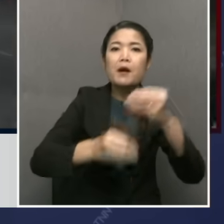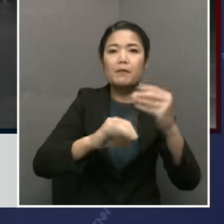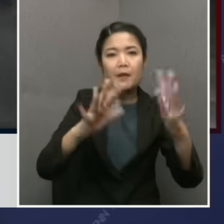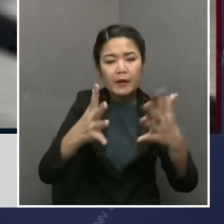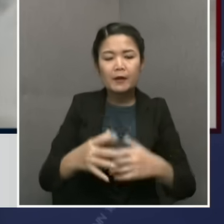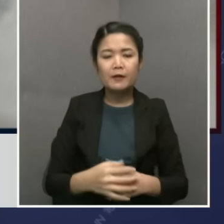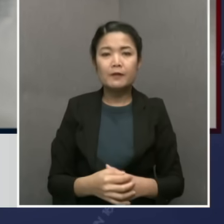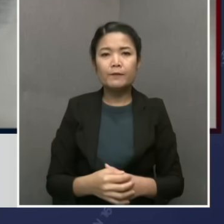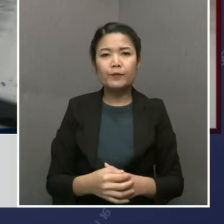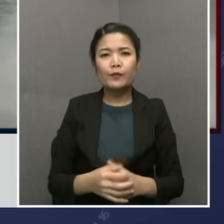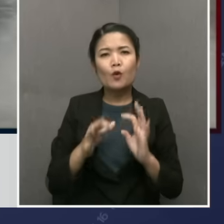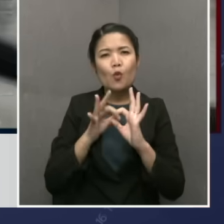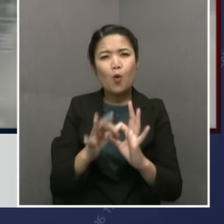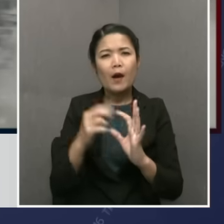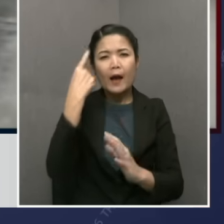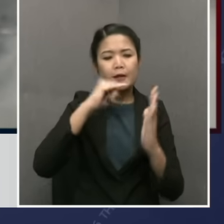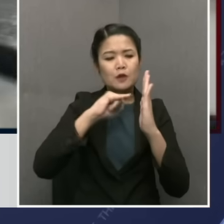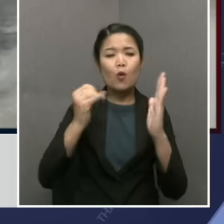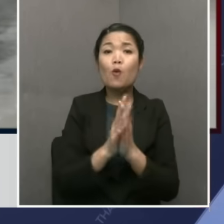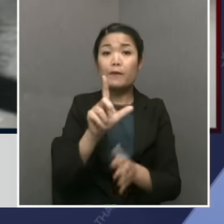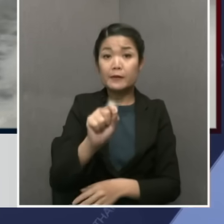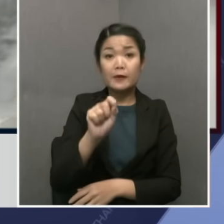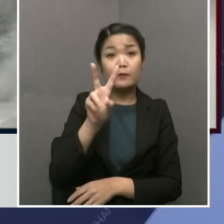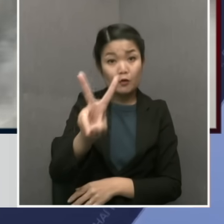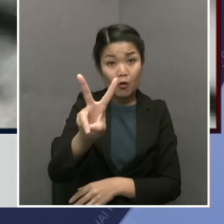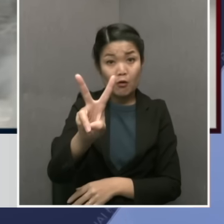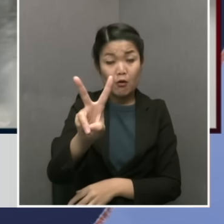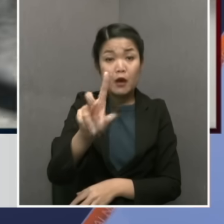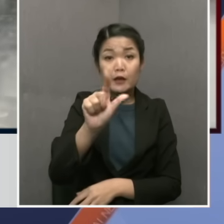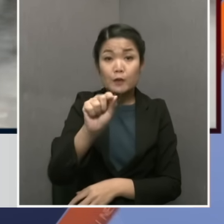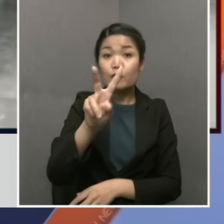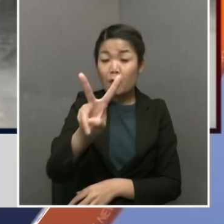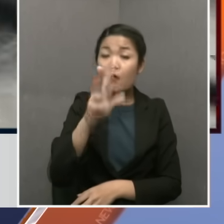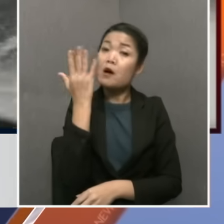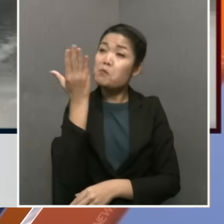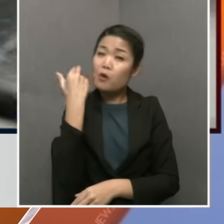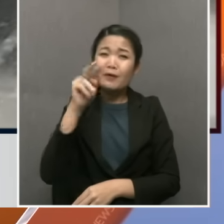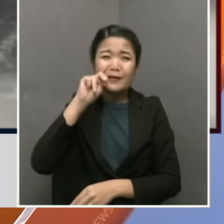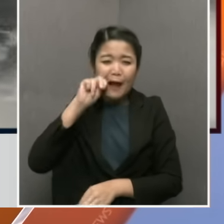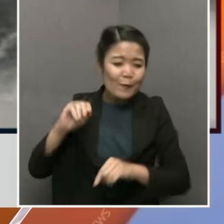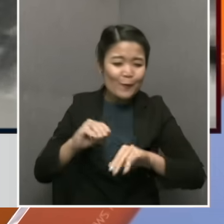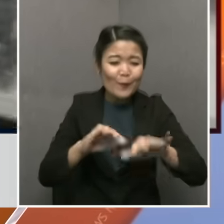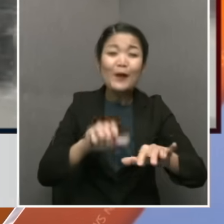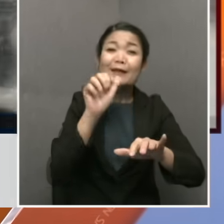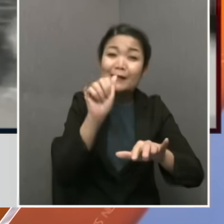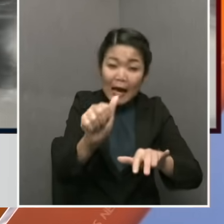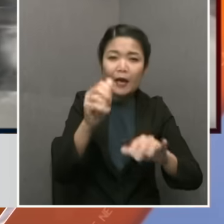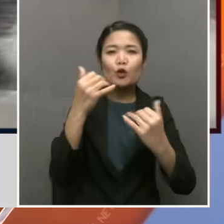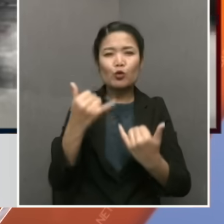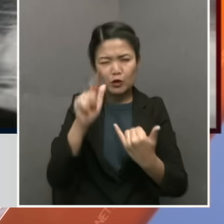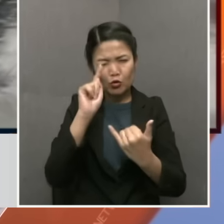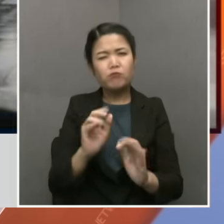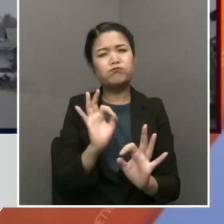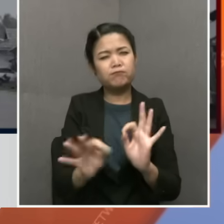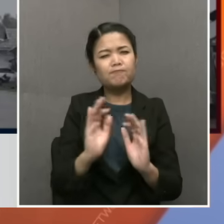เพราะฉะนั้นพ่อแม่พี่น้อง 22จังหวัดภาคกลางนะครับที่เอ่อเคยมีน้ำเยอะๆนะฮะตอนนี้ก็ต้องมีการถนอม